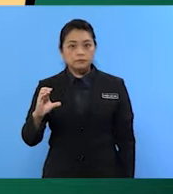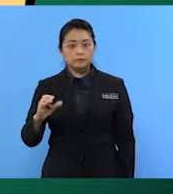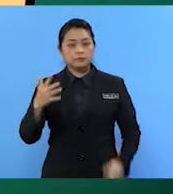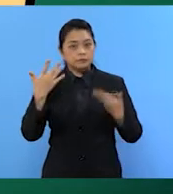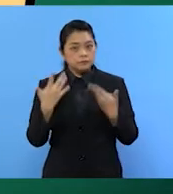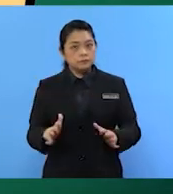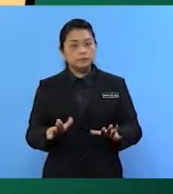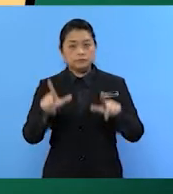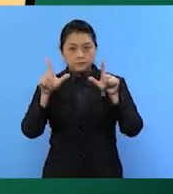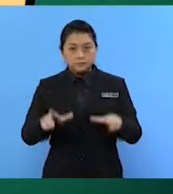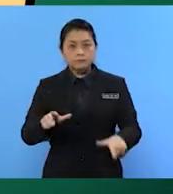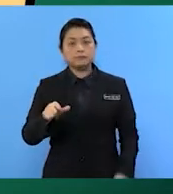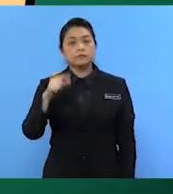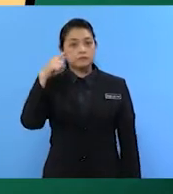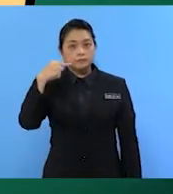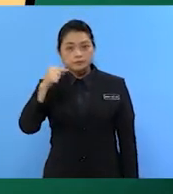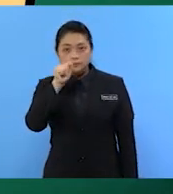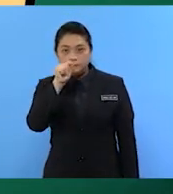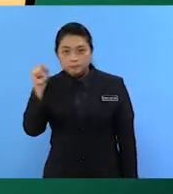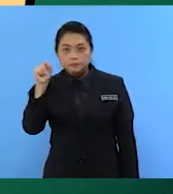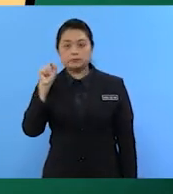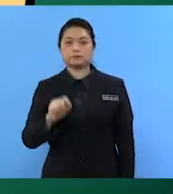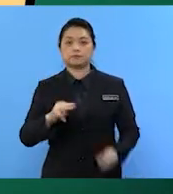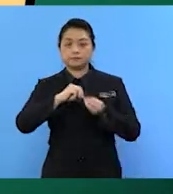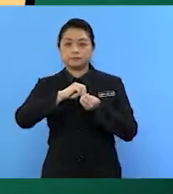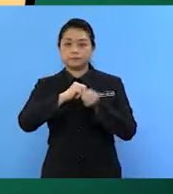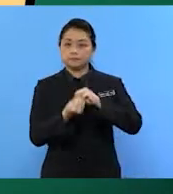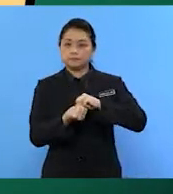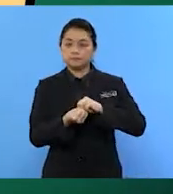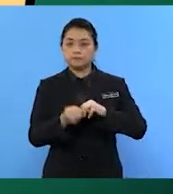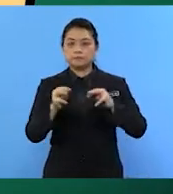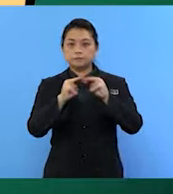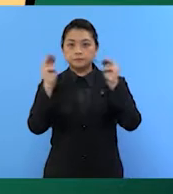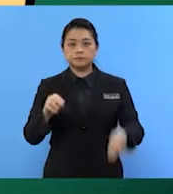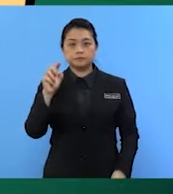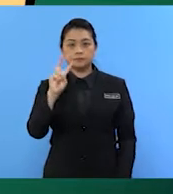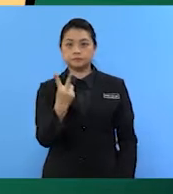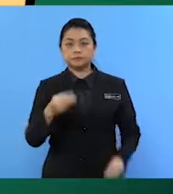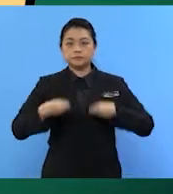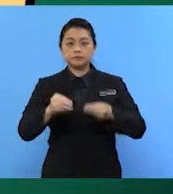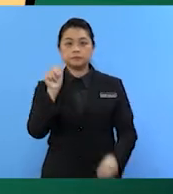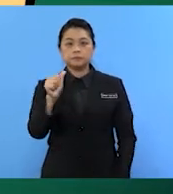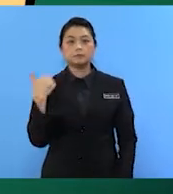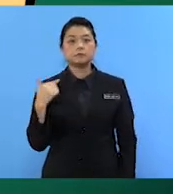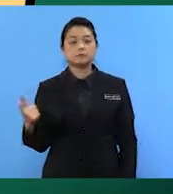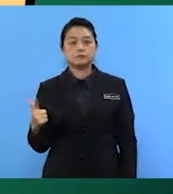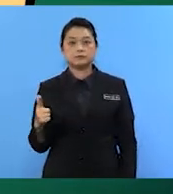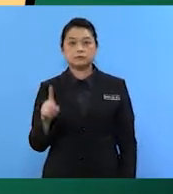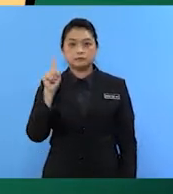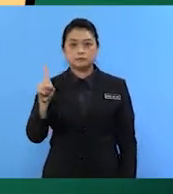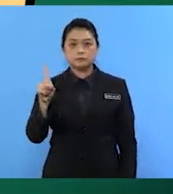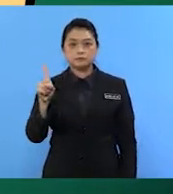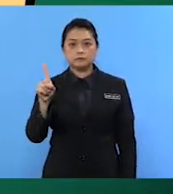diletakkan tanda negatif. Maka, matriks songsang bagi A ialah